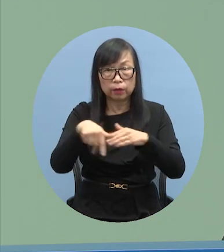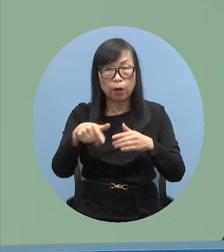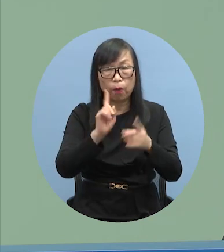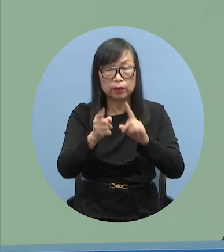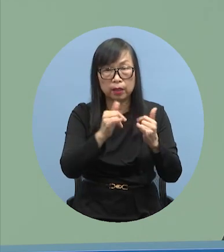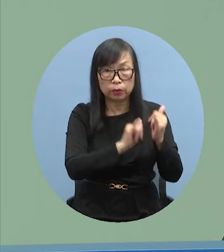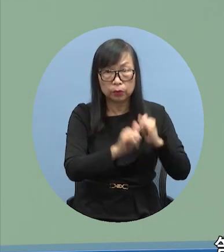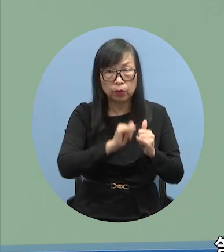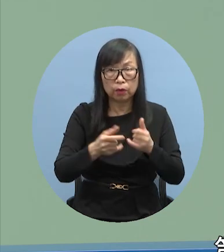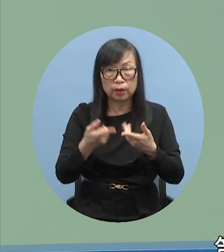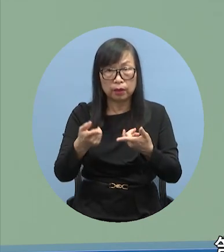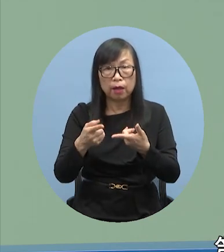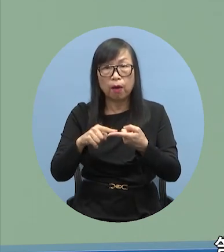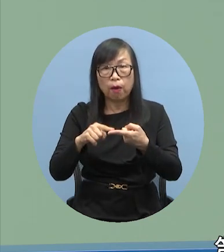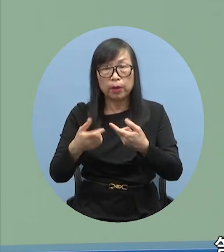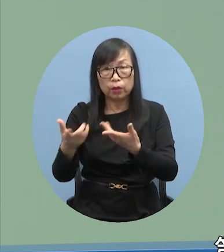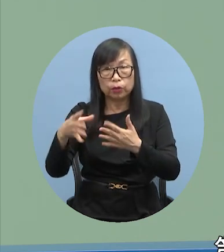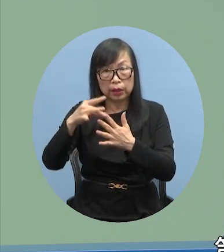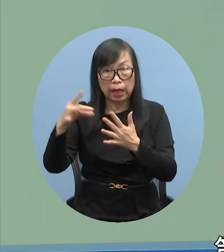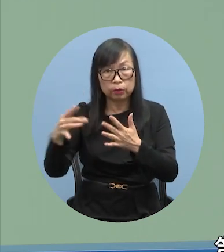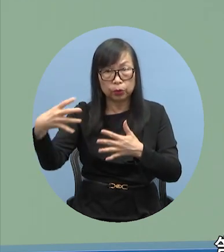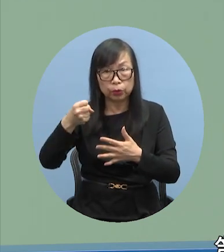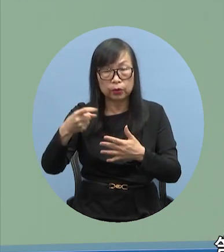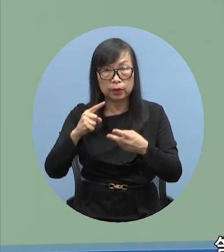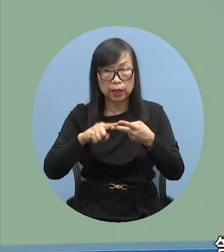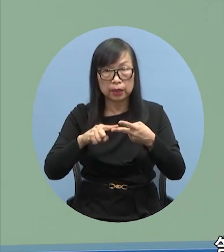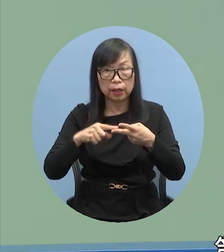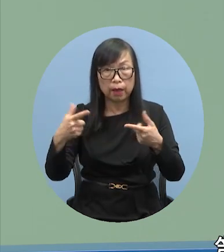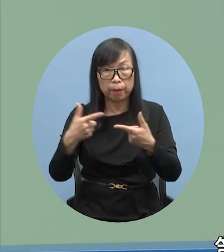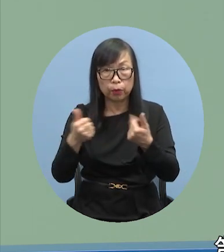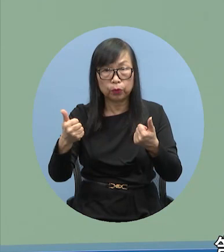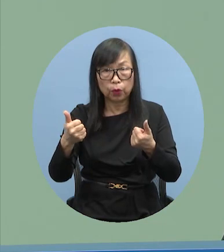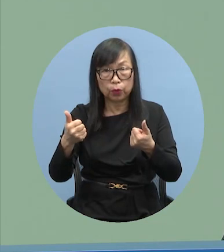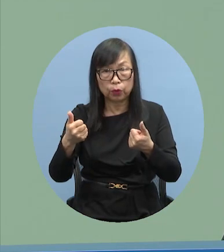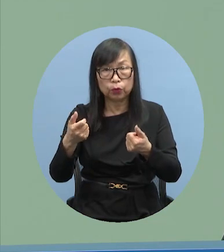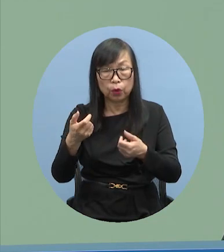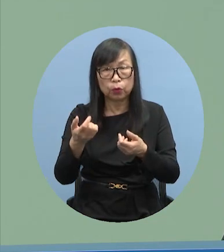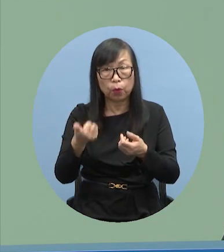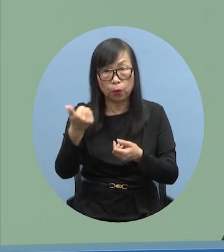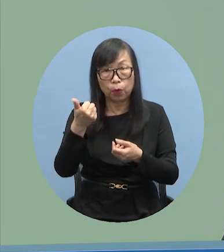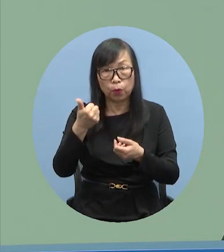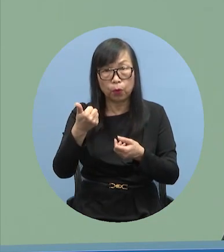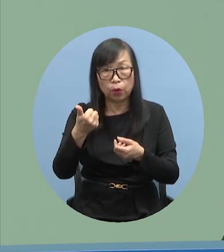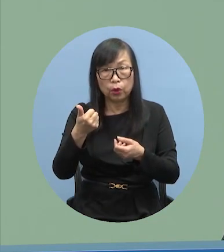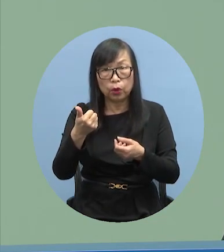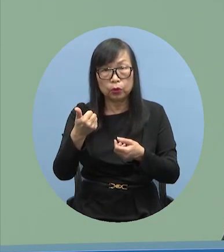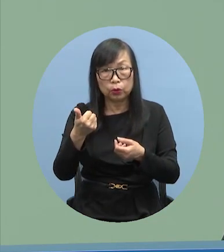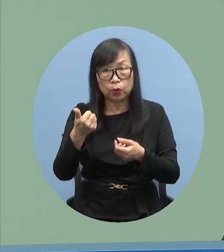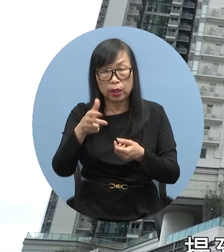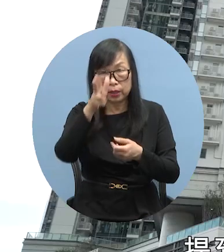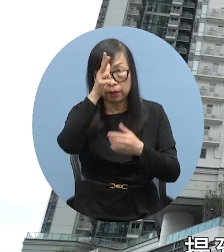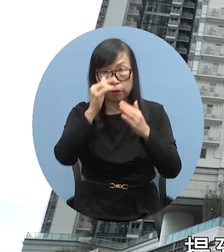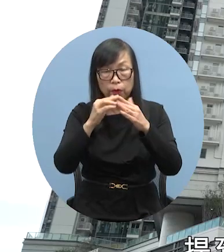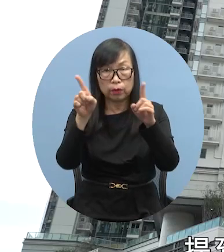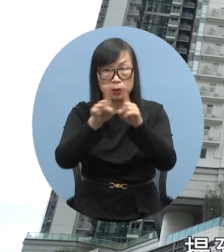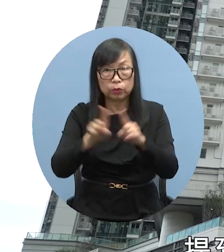俾個選擇權佢，第二咧我哋嘅配套係相對唔差嘅，所以都係簡都係以公屋嘅標準嚟做嘅。